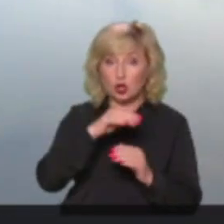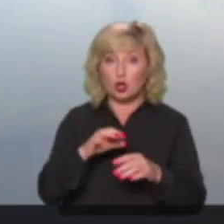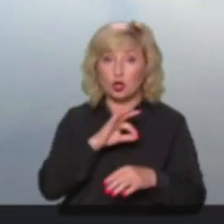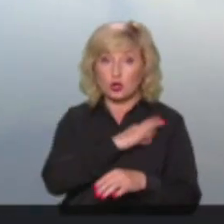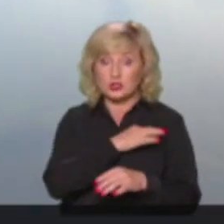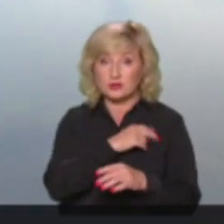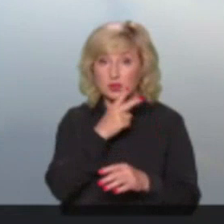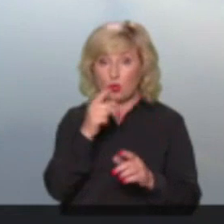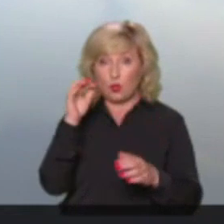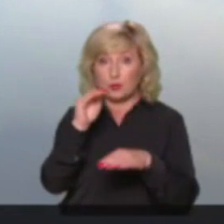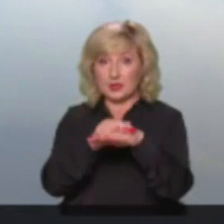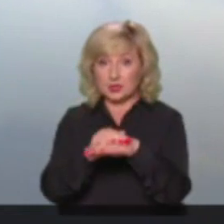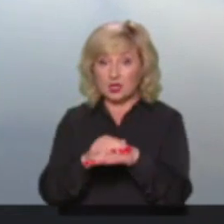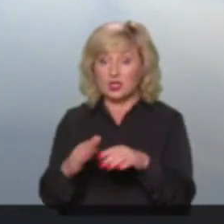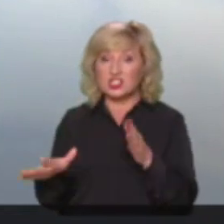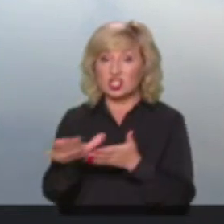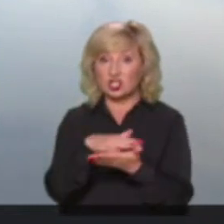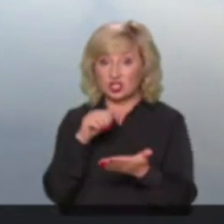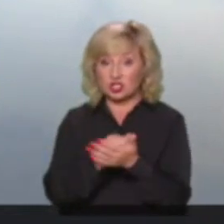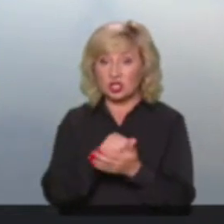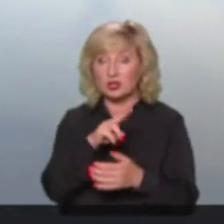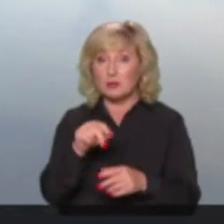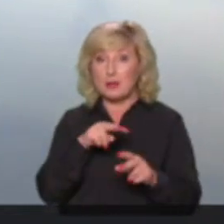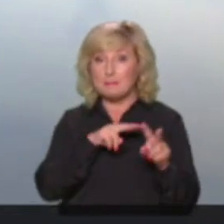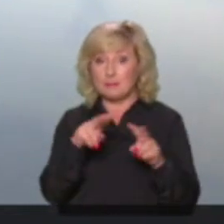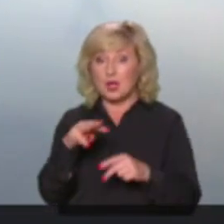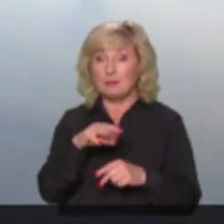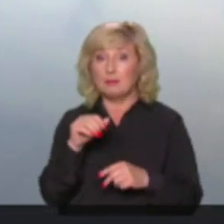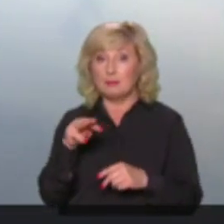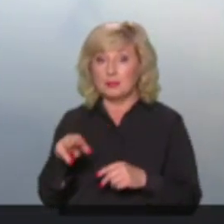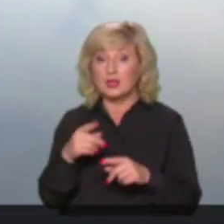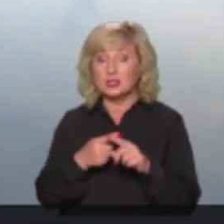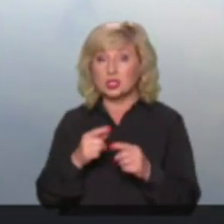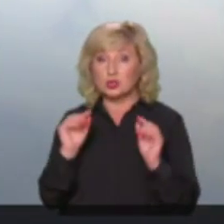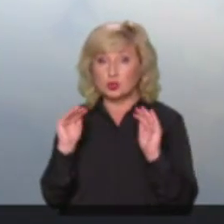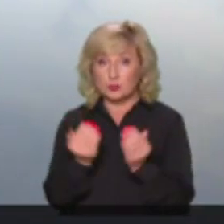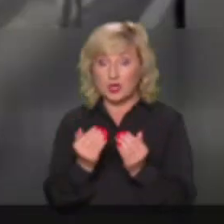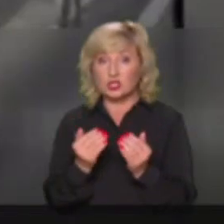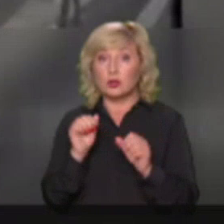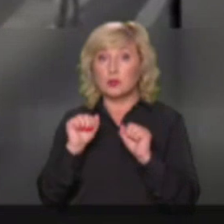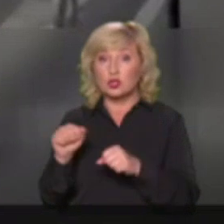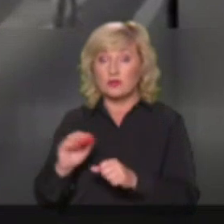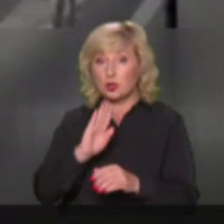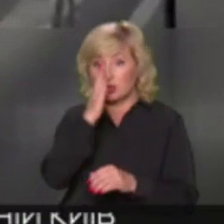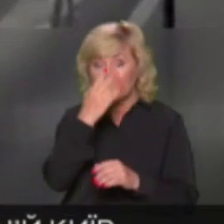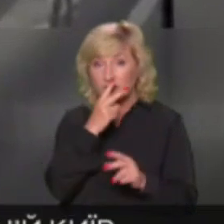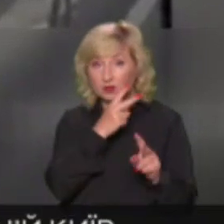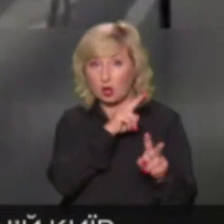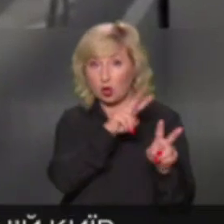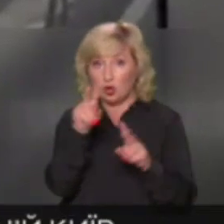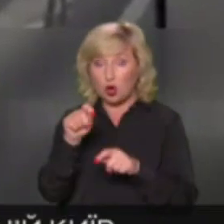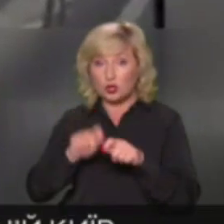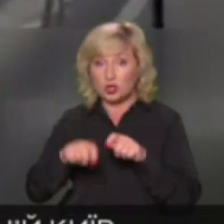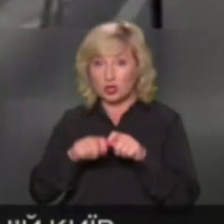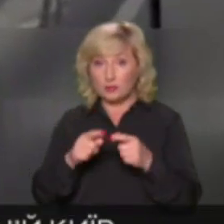ворожий автоматичний комплекс відеоспостереження типу «Муром-М». Це суттєво зменшує можливість противника візуально контролювати дії